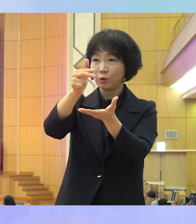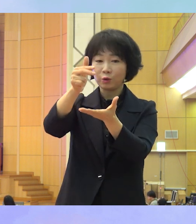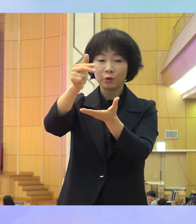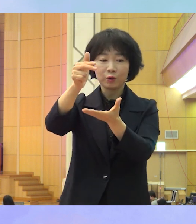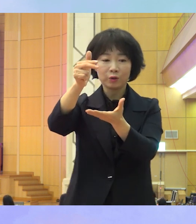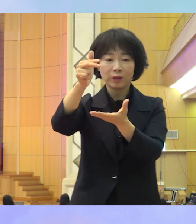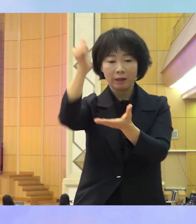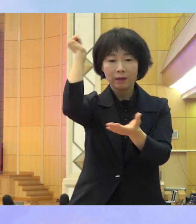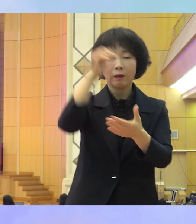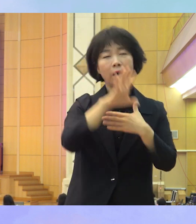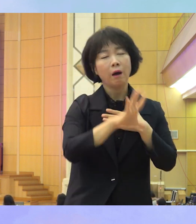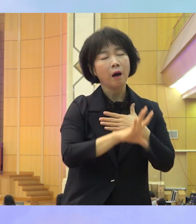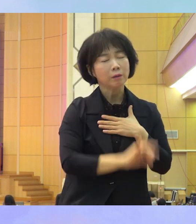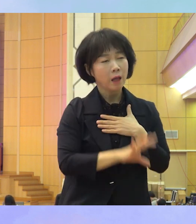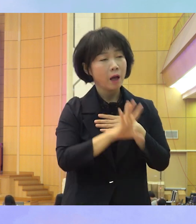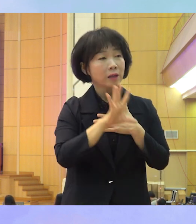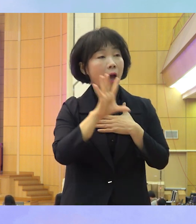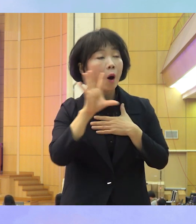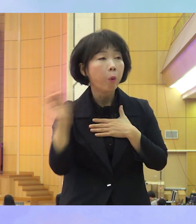도우시는 주,